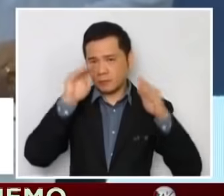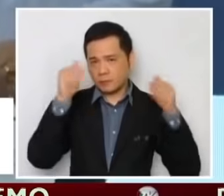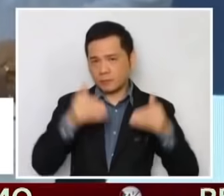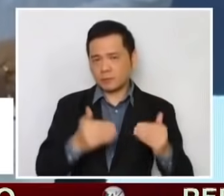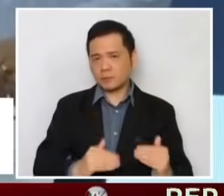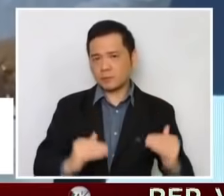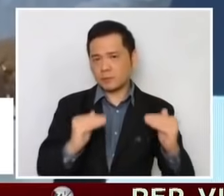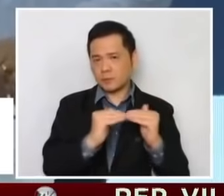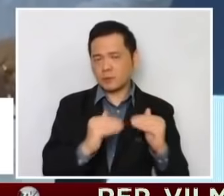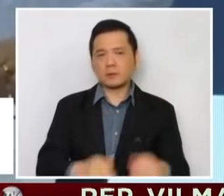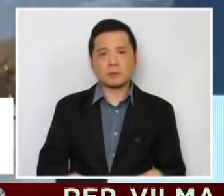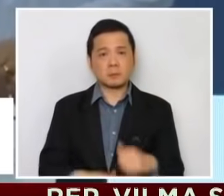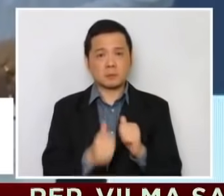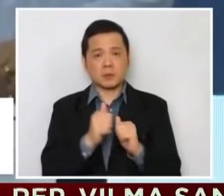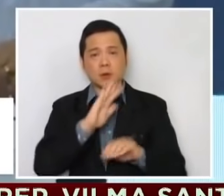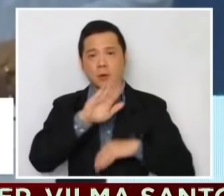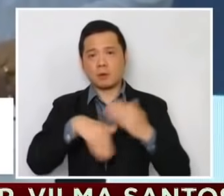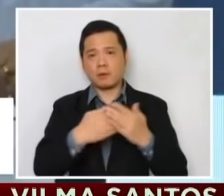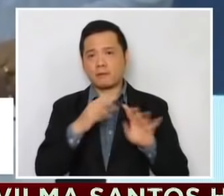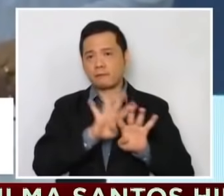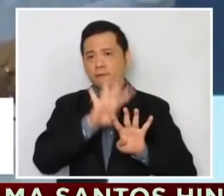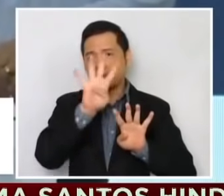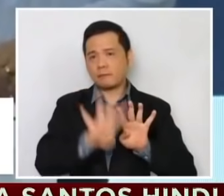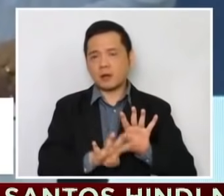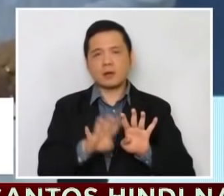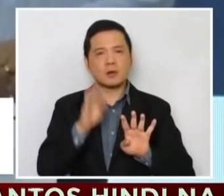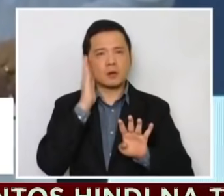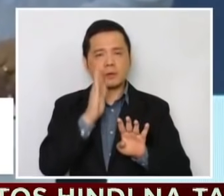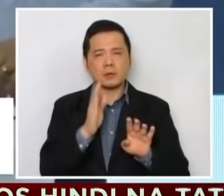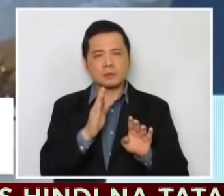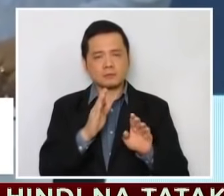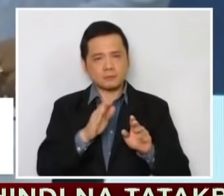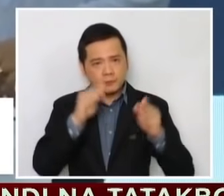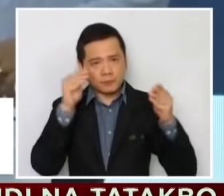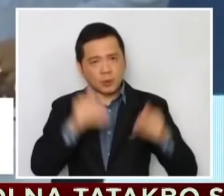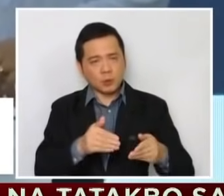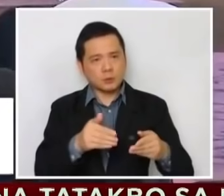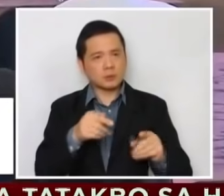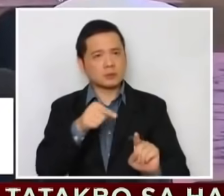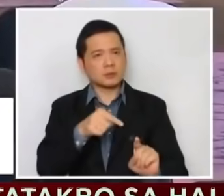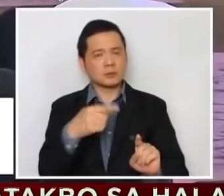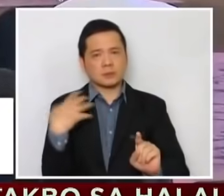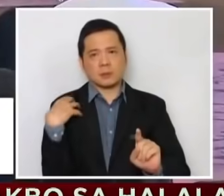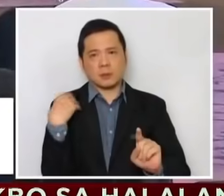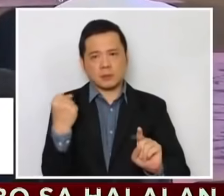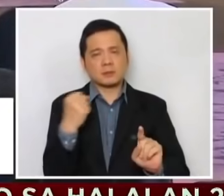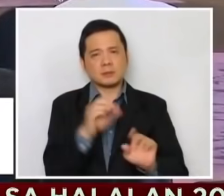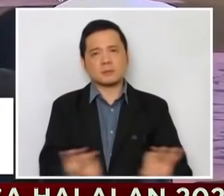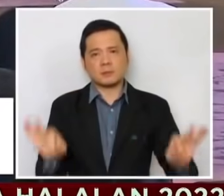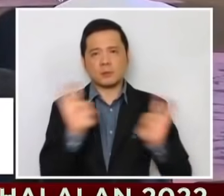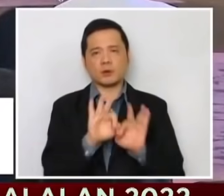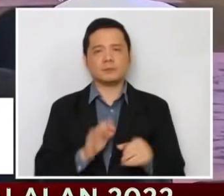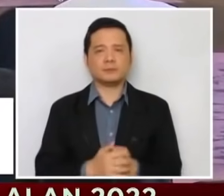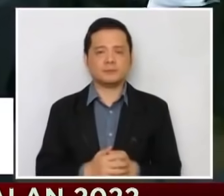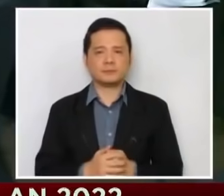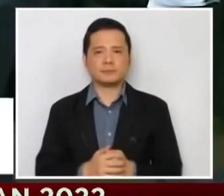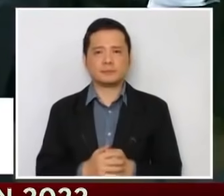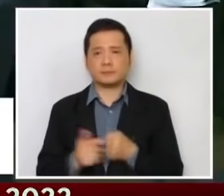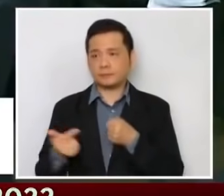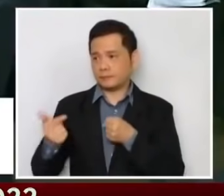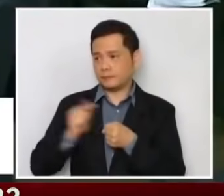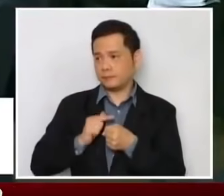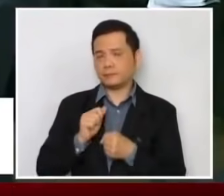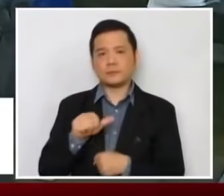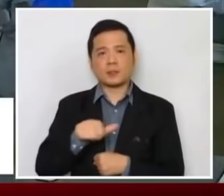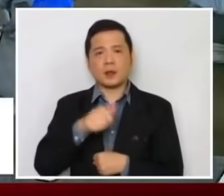isang Pilipino na aral at profesional sa larangan ng kalusugan. Ilang ordinaryong mamamayan